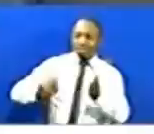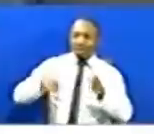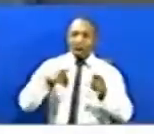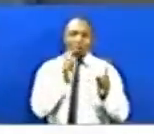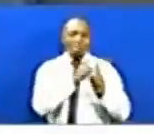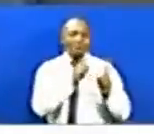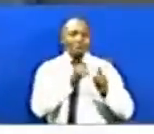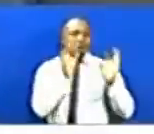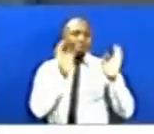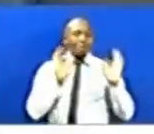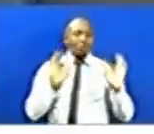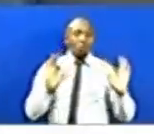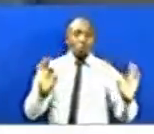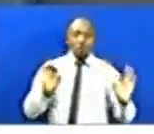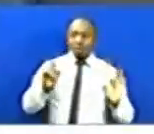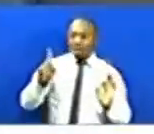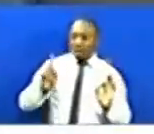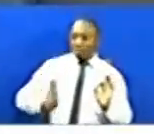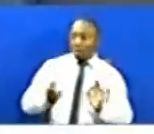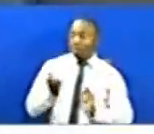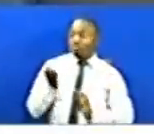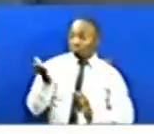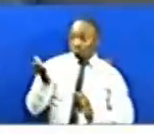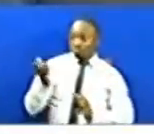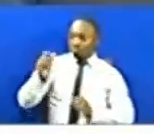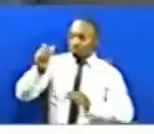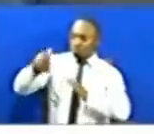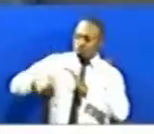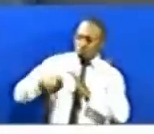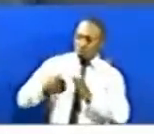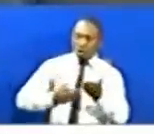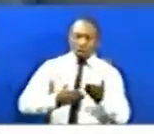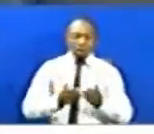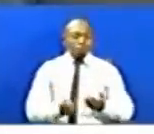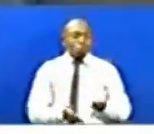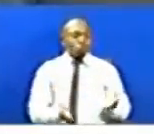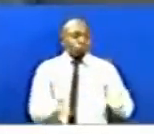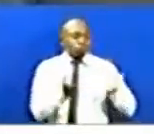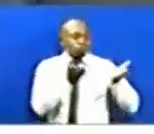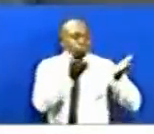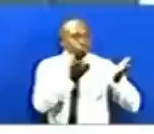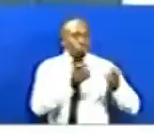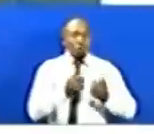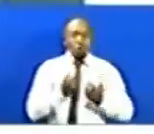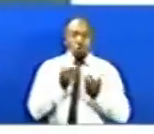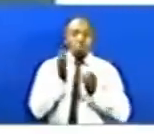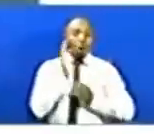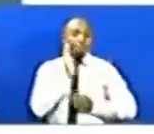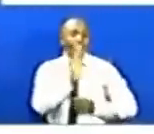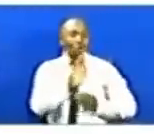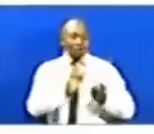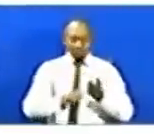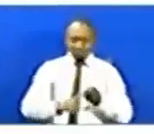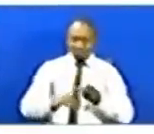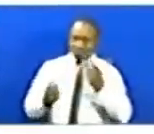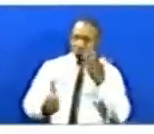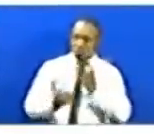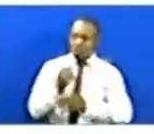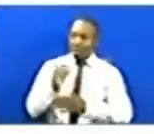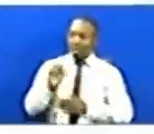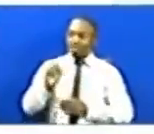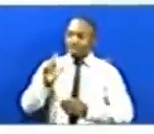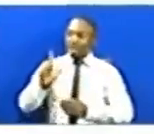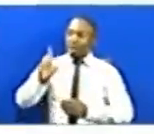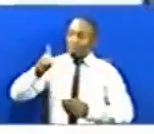maandishi au maneno mazuri ambayo mwenzako alikuandikia, aidha kukutia moyo, kukupa pole.